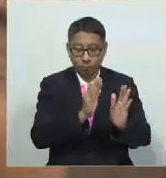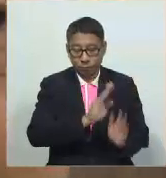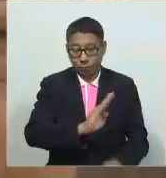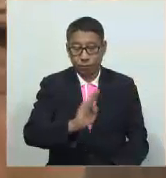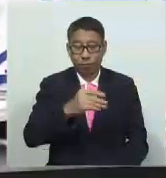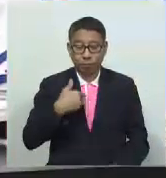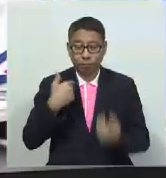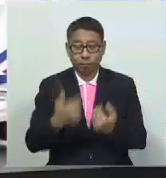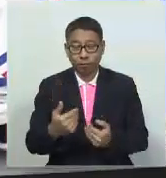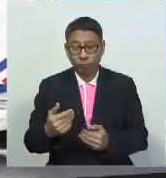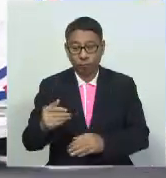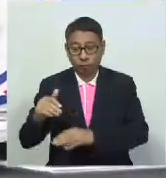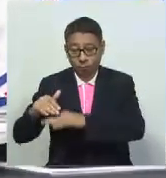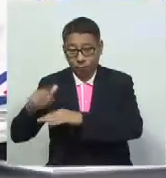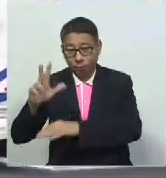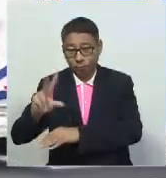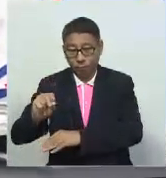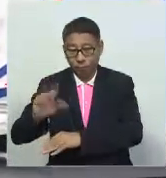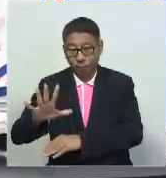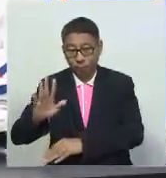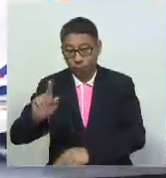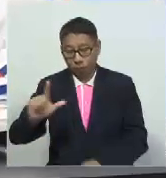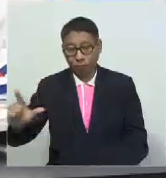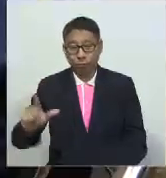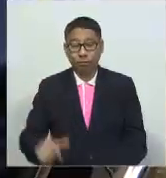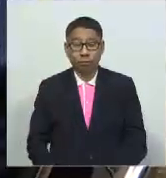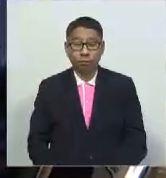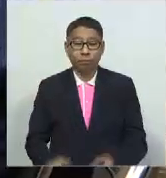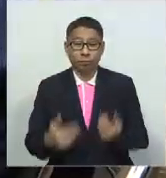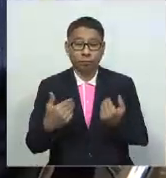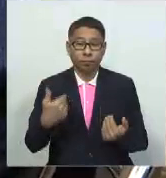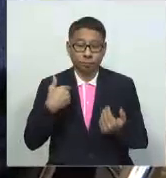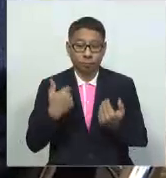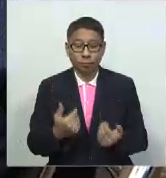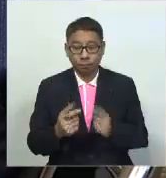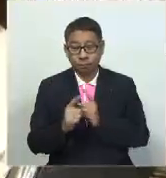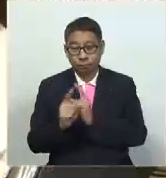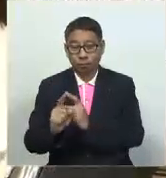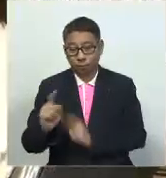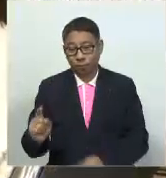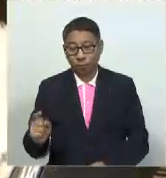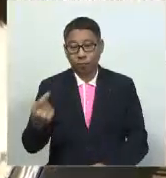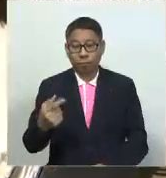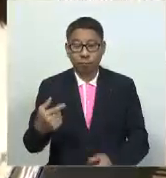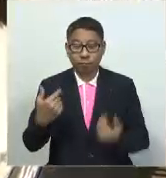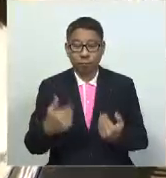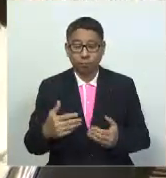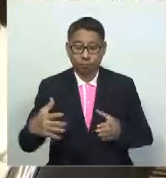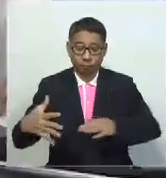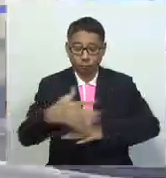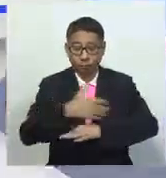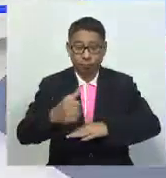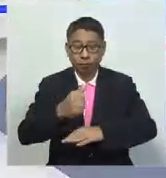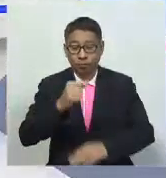เสียงของพรรคการเมืองไม่เกิน35ล้านบาทค่ะ โค้งสุดท้ายแบบนี้ก็ต้องติดตามกันต่อไปนะครับว่าการเมืองไทยจะเดินหน้าไป